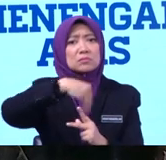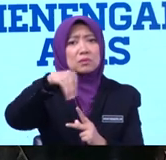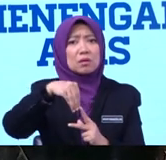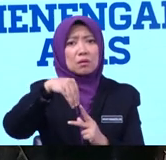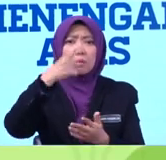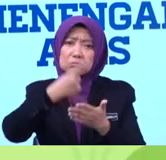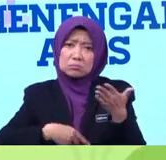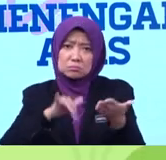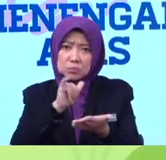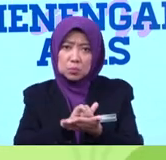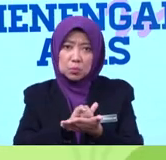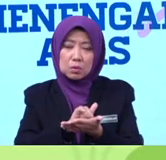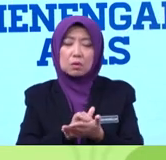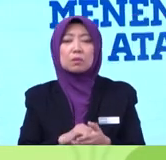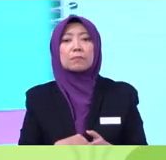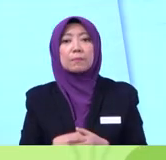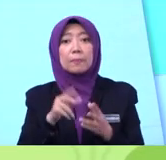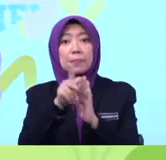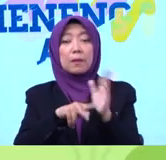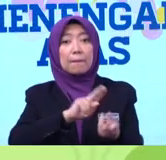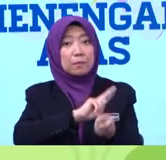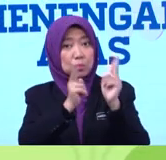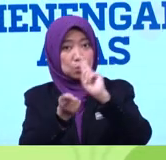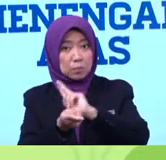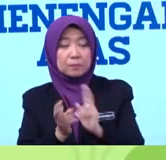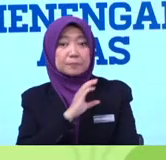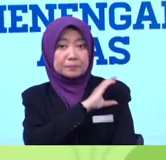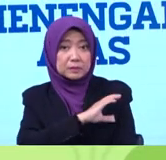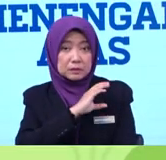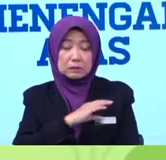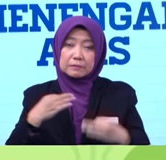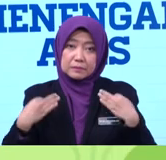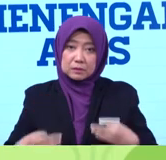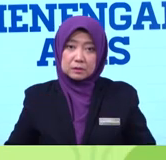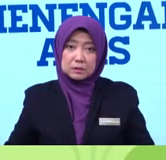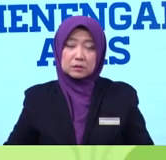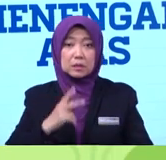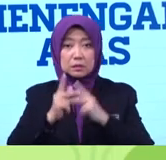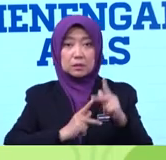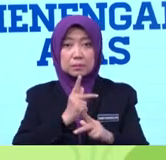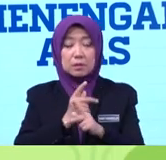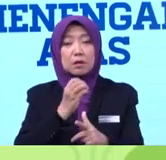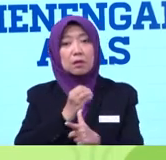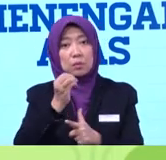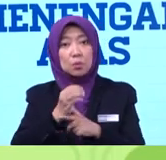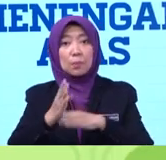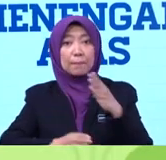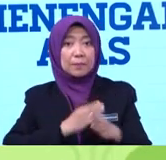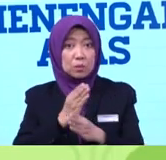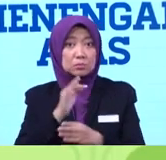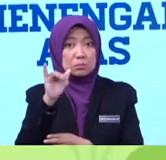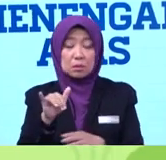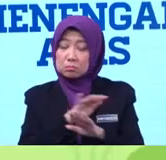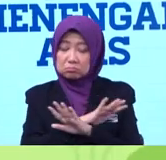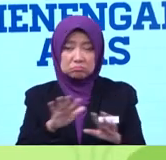merupakan perubahan ciri fisikal kimia atau by Lady yang tidak